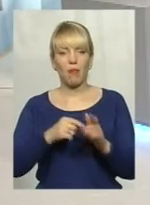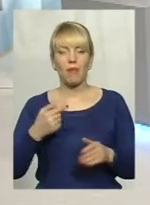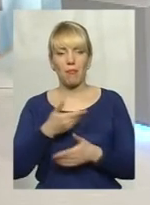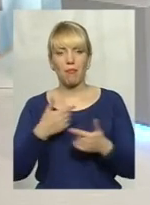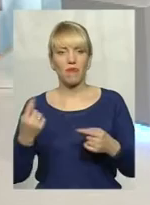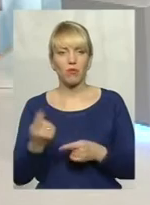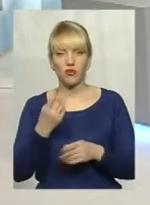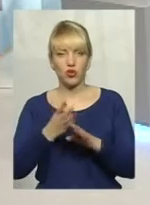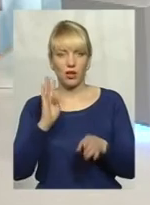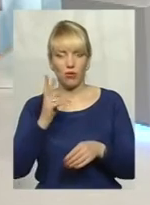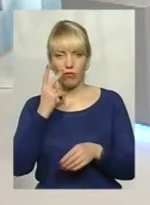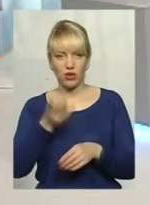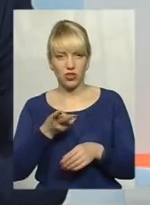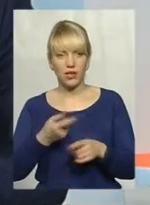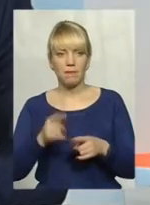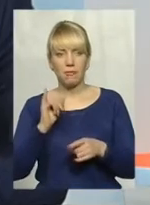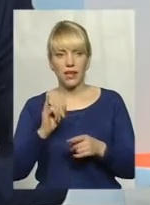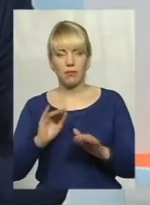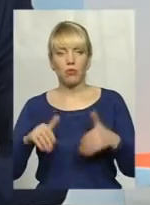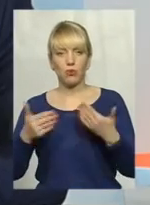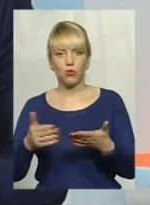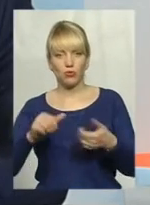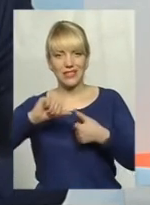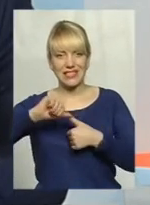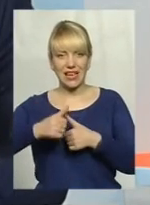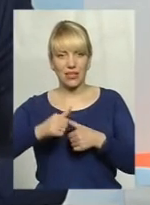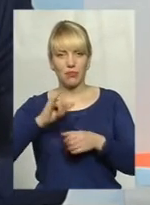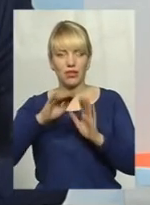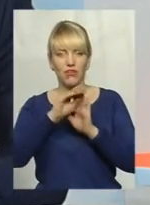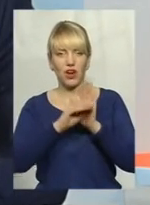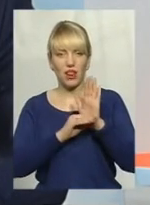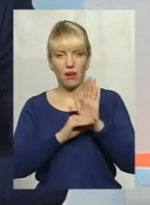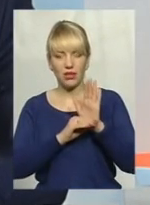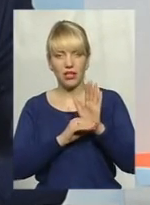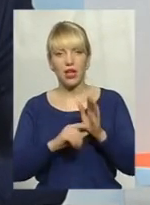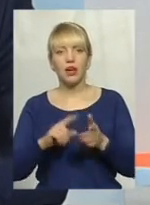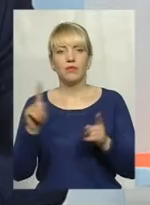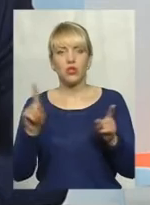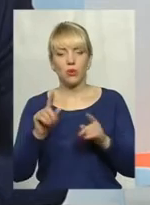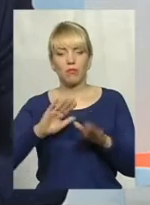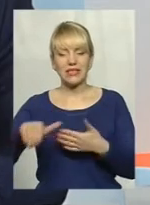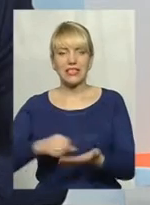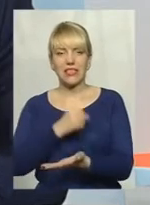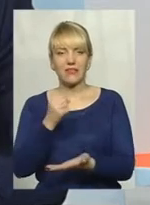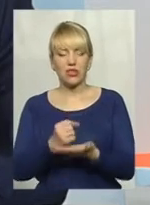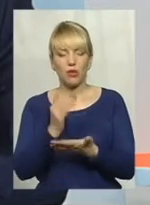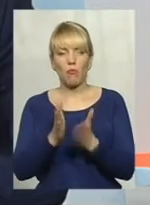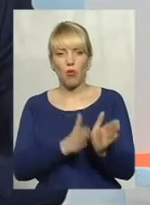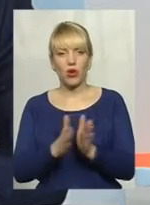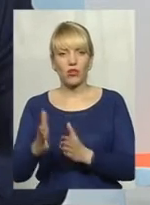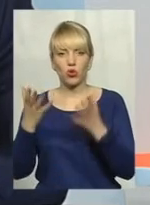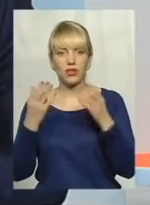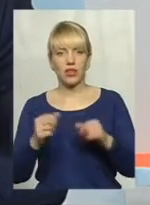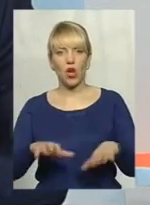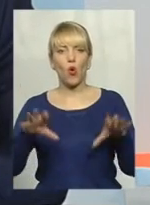чергу передбачили і пропонуємо закріпити в регламентах, що після затвердження порядку денного